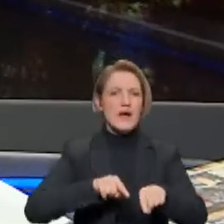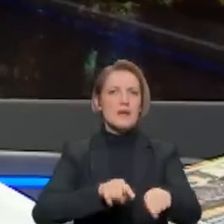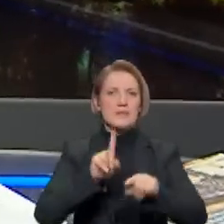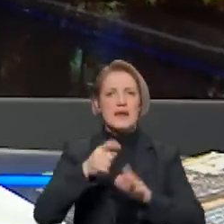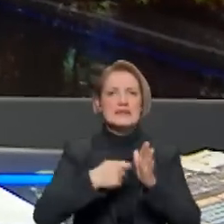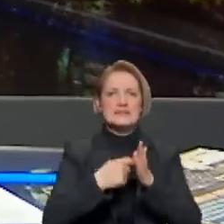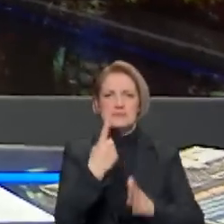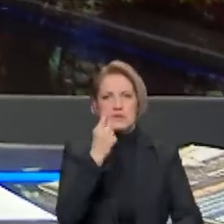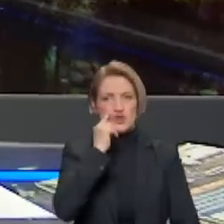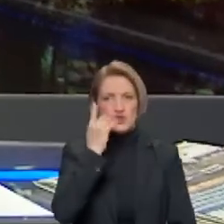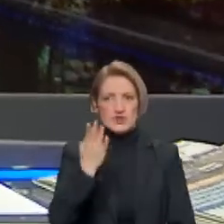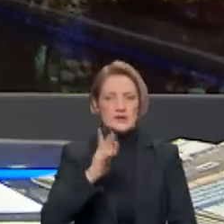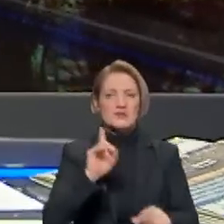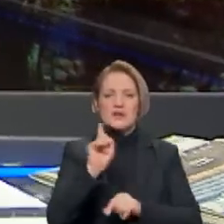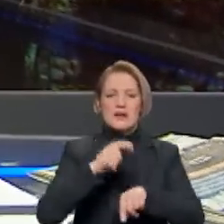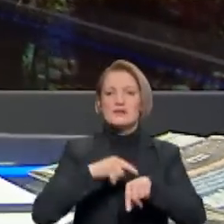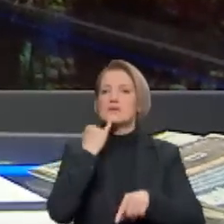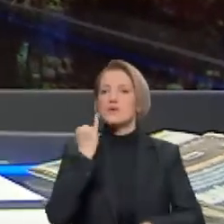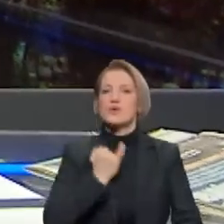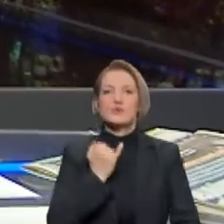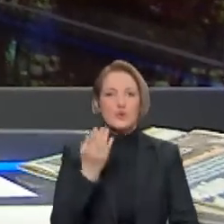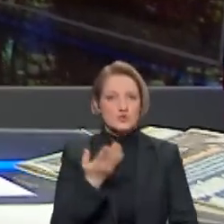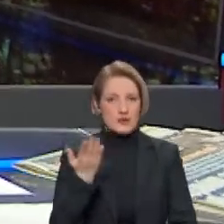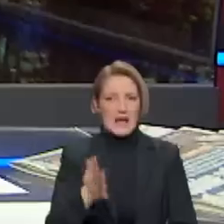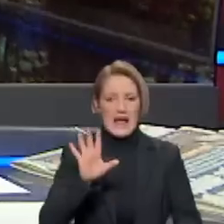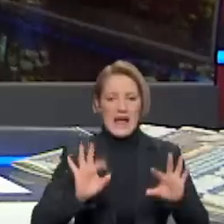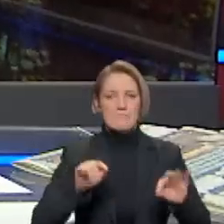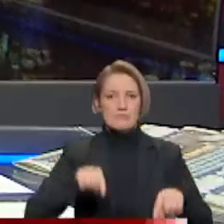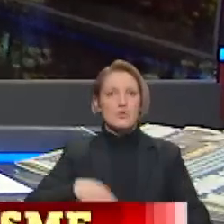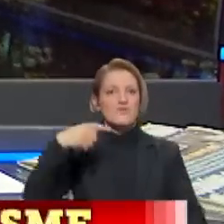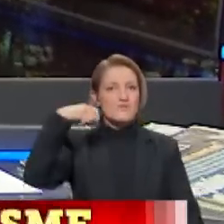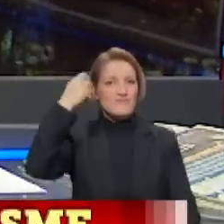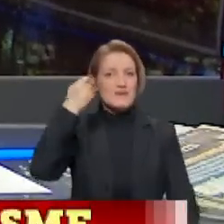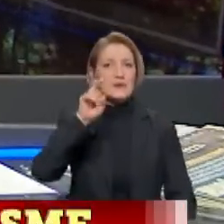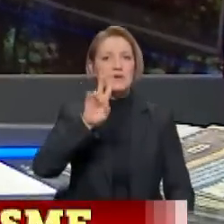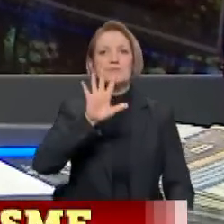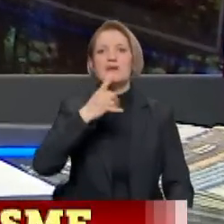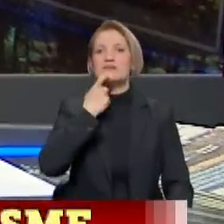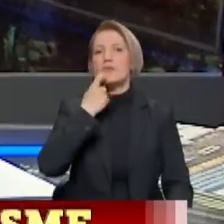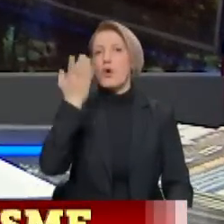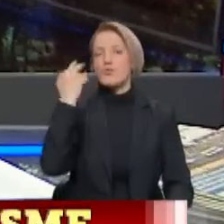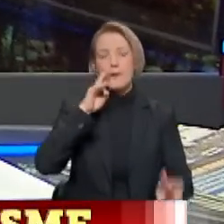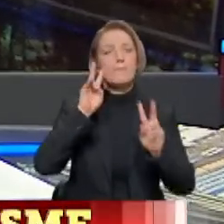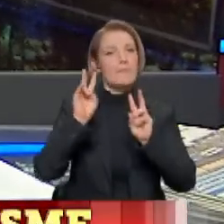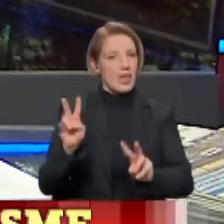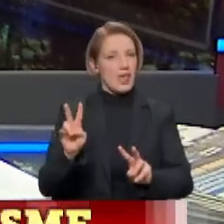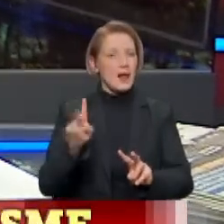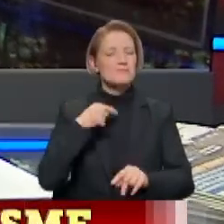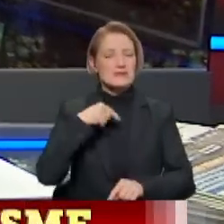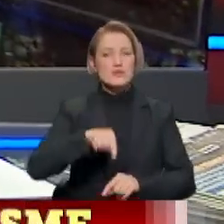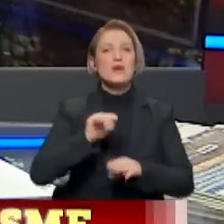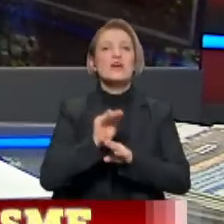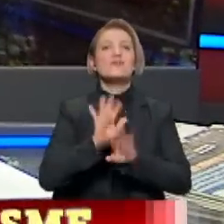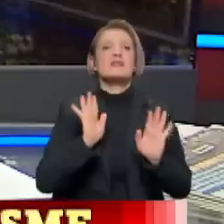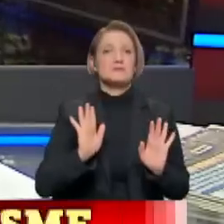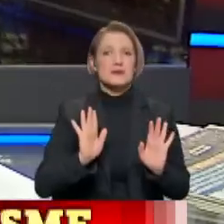eden isimlerden birisi Çalar Saat'te olacak. Hem ben bu filmi 25 sene önce görmüştüm. Biz bunları